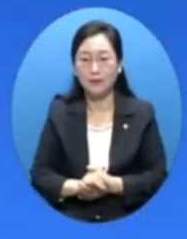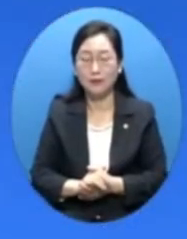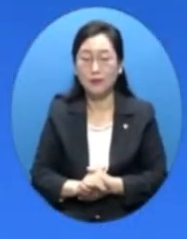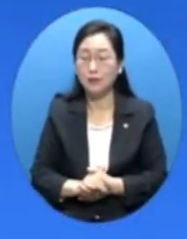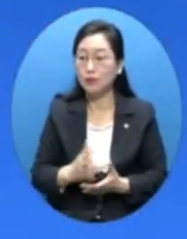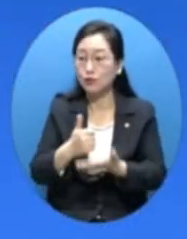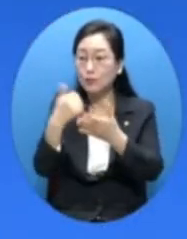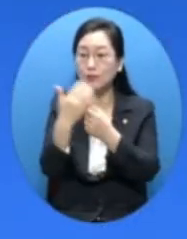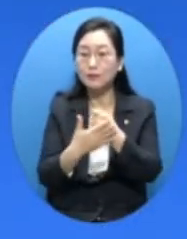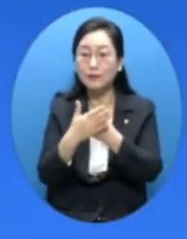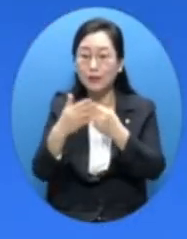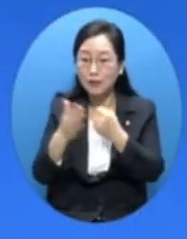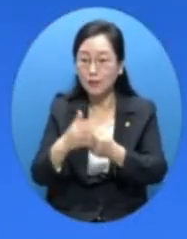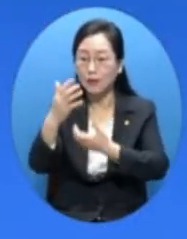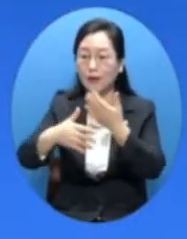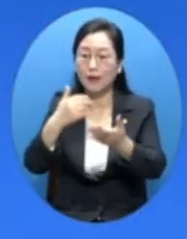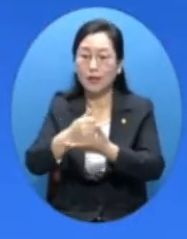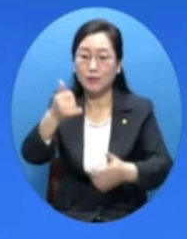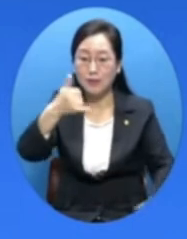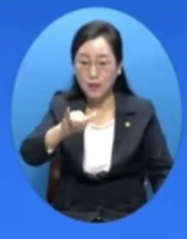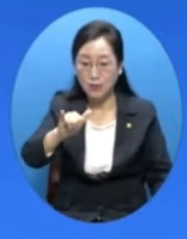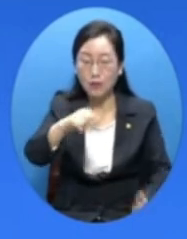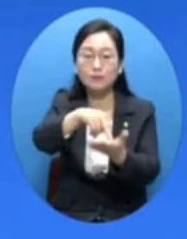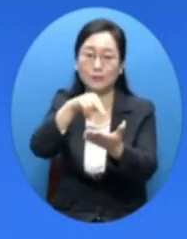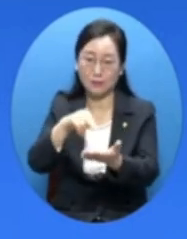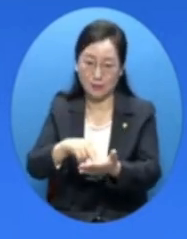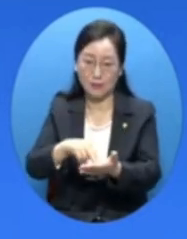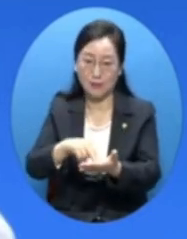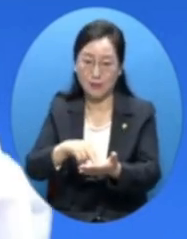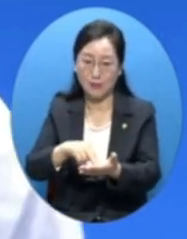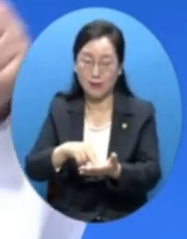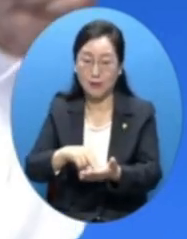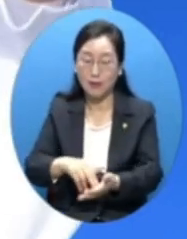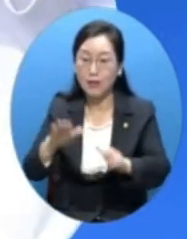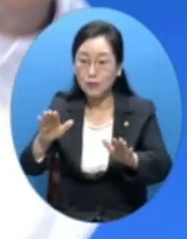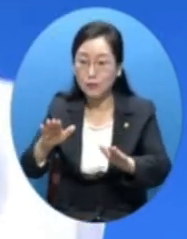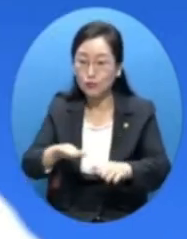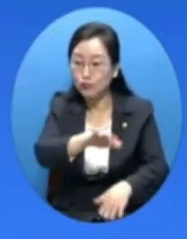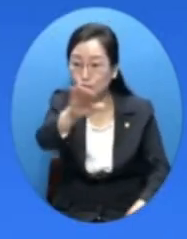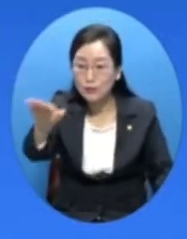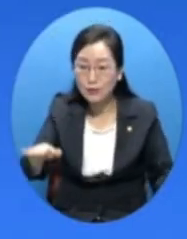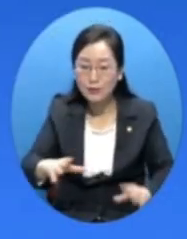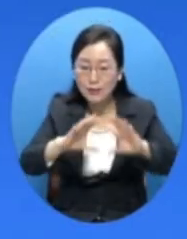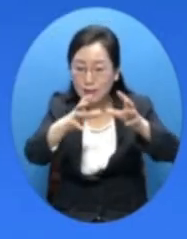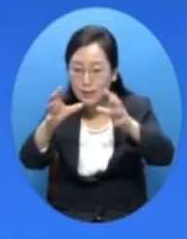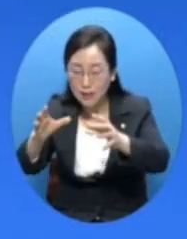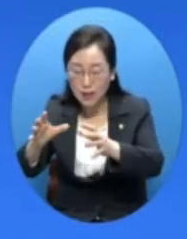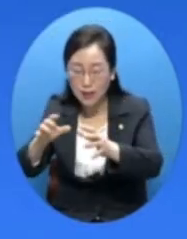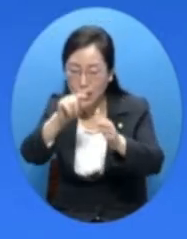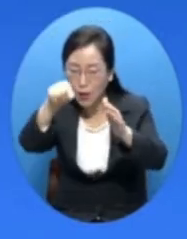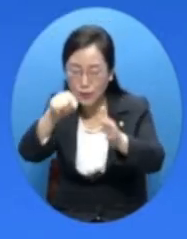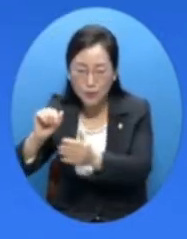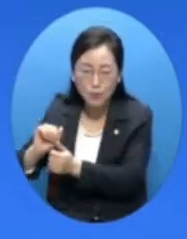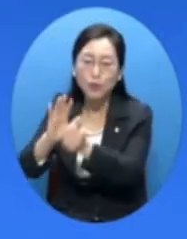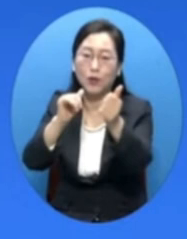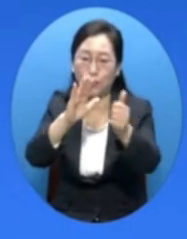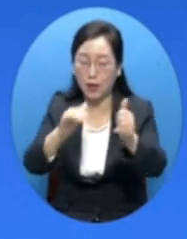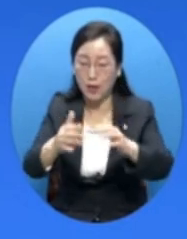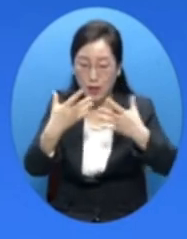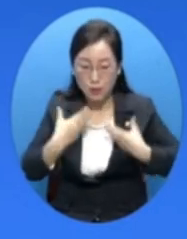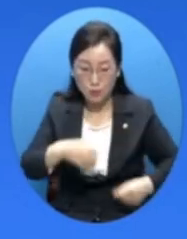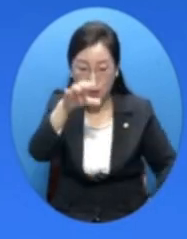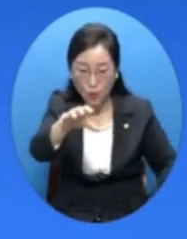주님의 은혜로 하나님의 자녀된 우리를 주님이 이 세상으로 보내시는 것입니다. 절망에 처한 사람들에게 우리를 보내시는